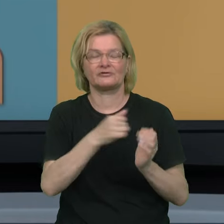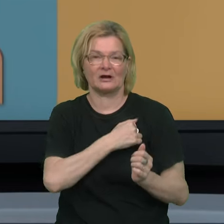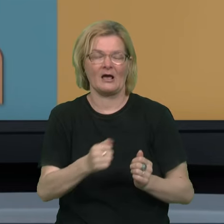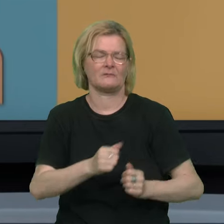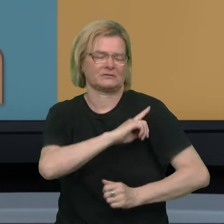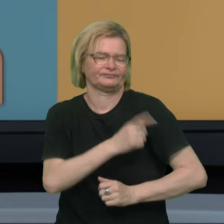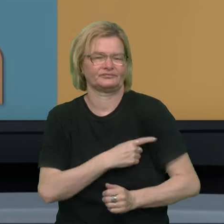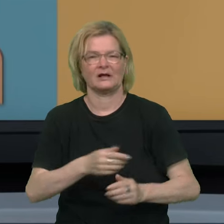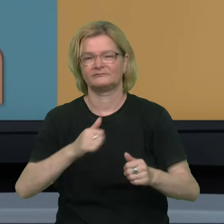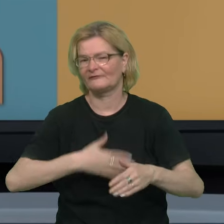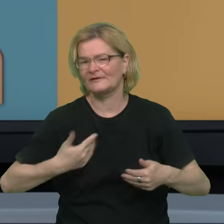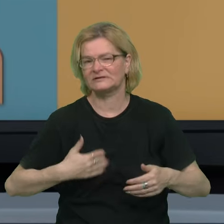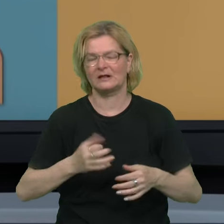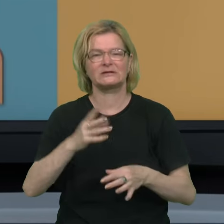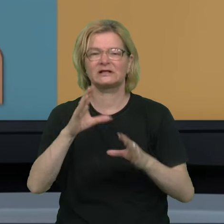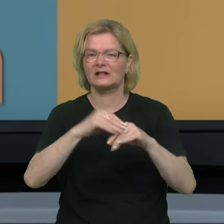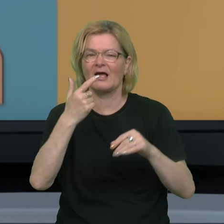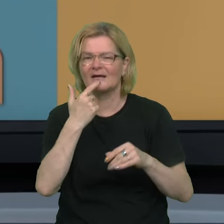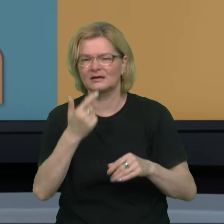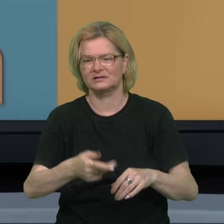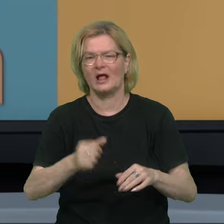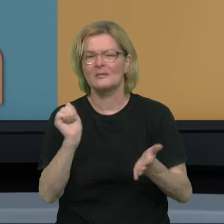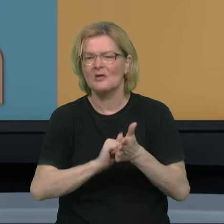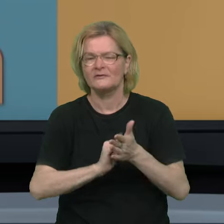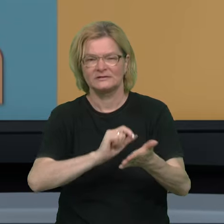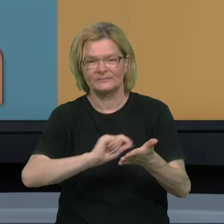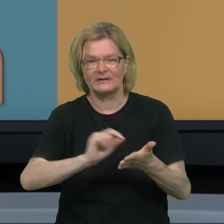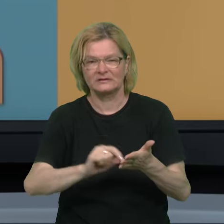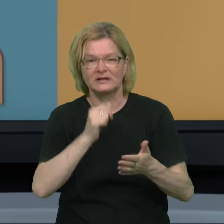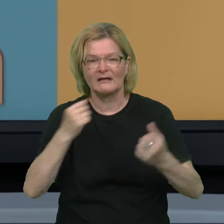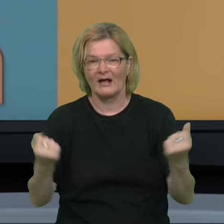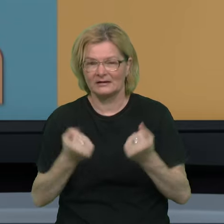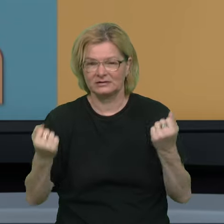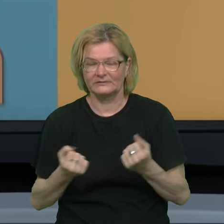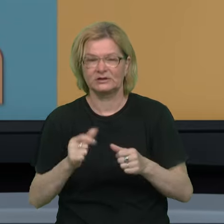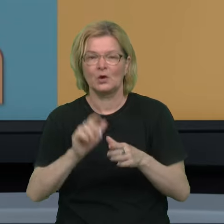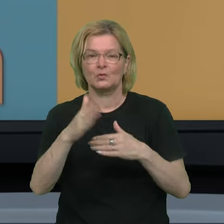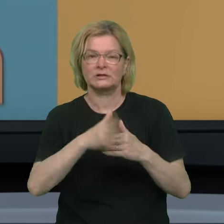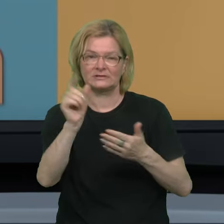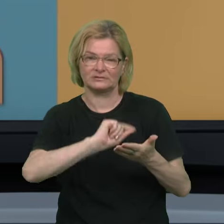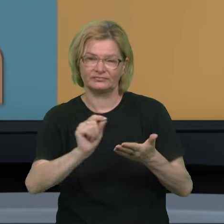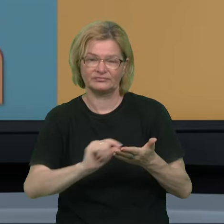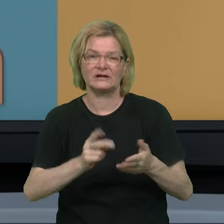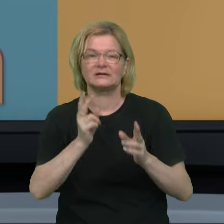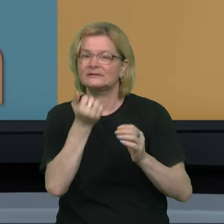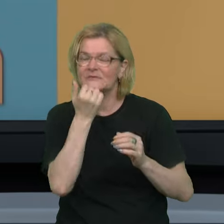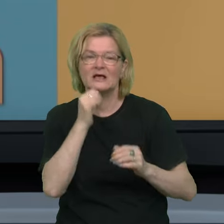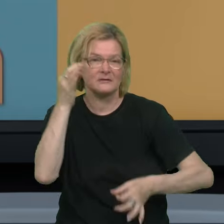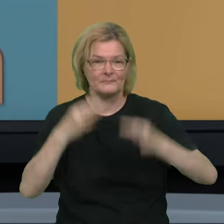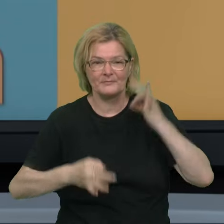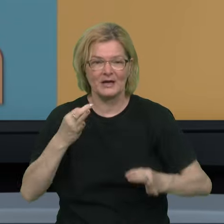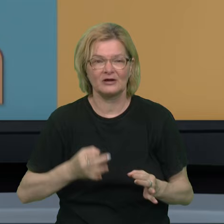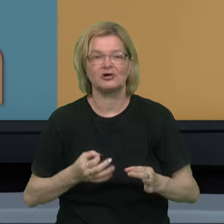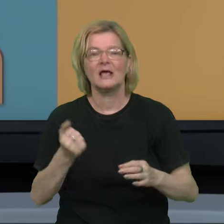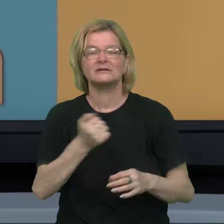Martina Mlinarević je hrabra, energična, duhovita, bez dlake na jeziku, novinarka, spisateljica i aktivistica. Uz njene se tekstove